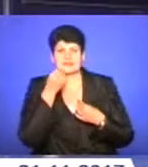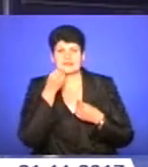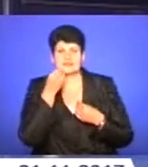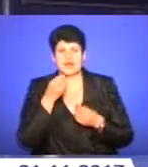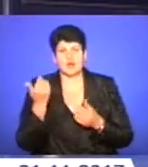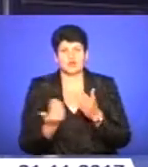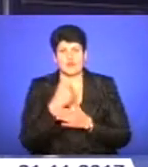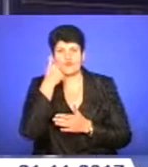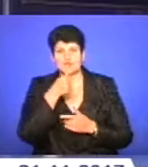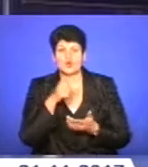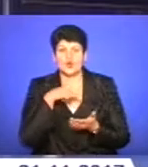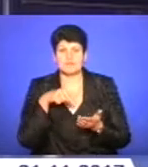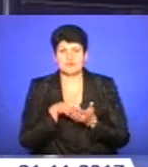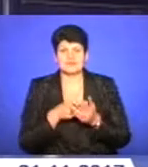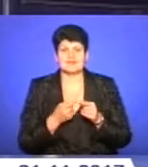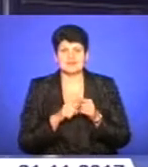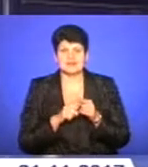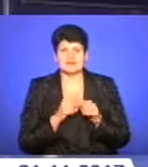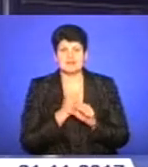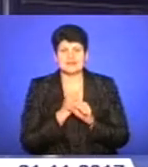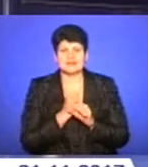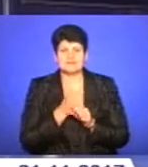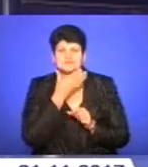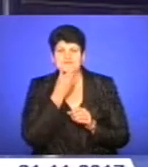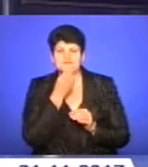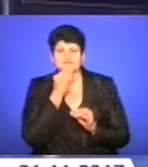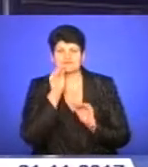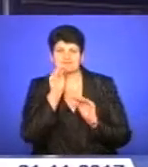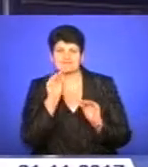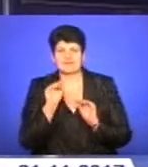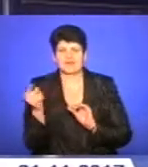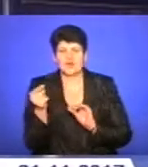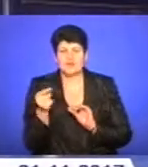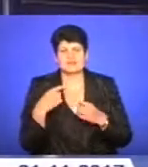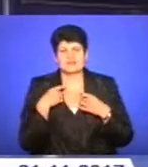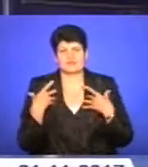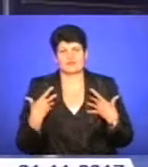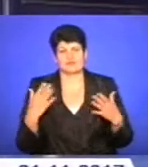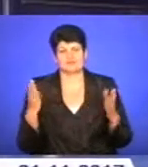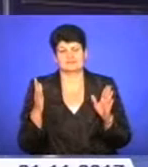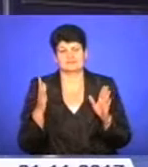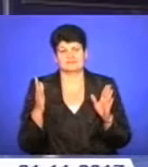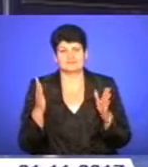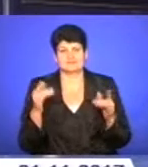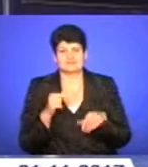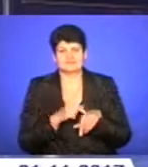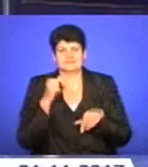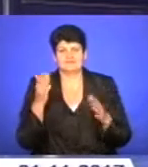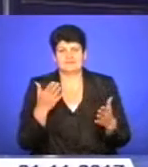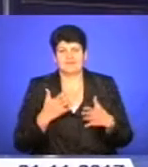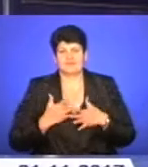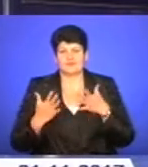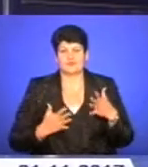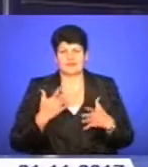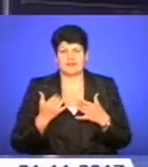Мета конкурсу – створити привабливе оформлення Тернополя і святкову атмосферу для жителів і гостей міста в період